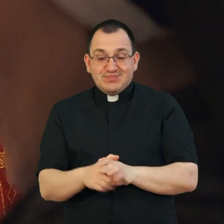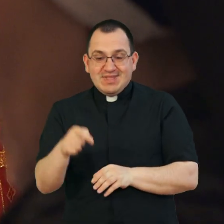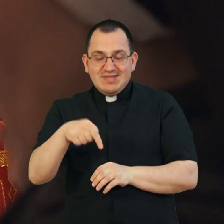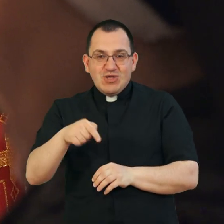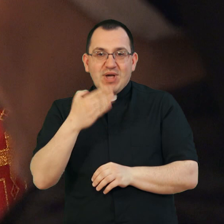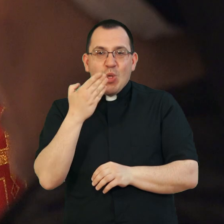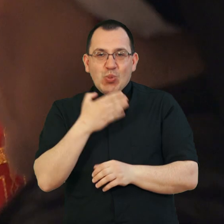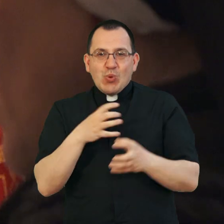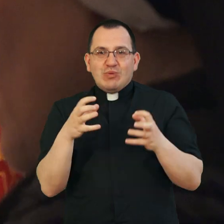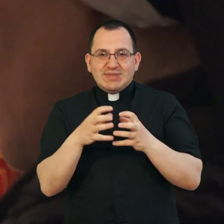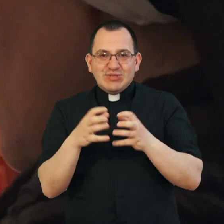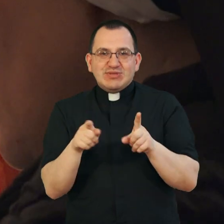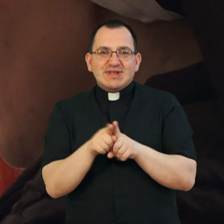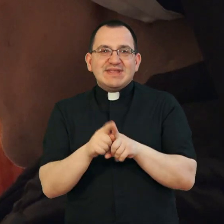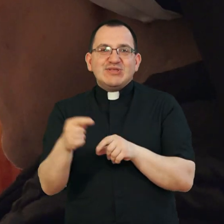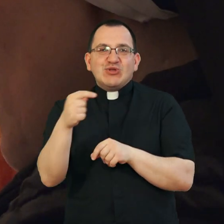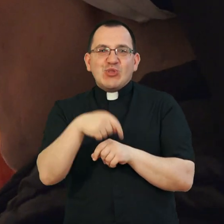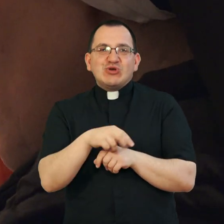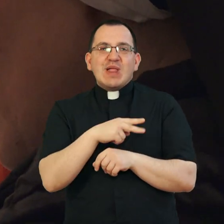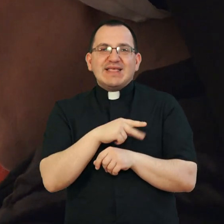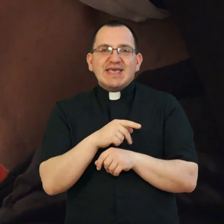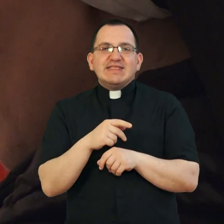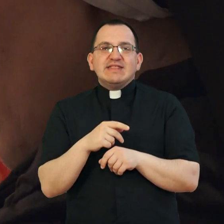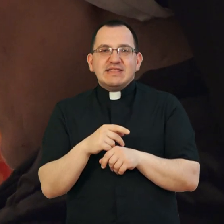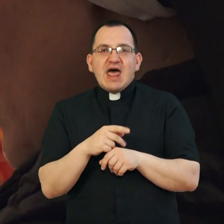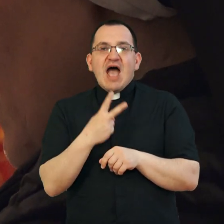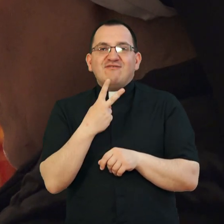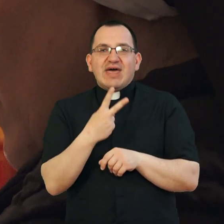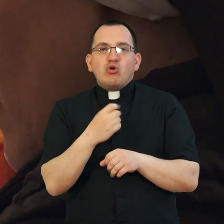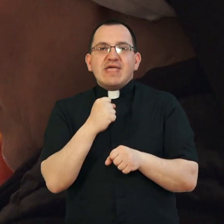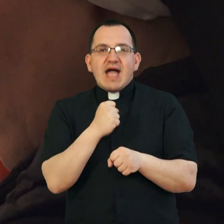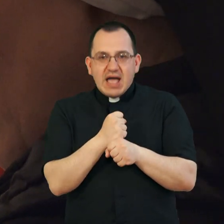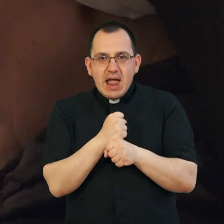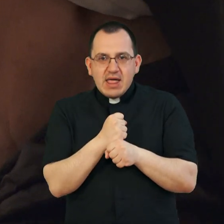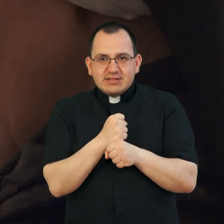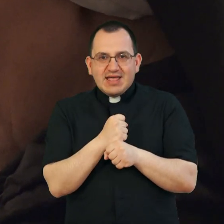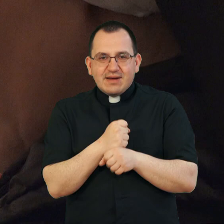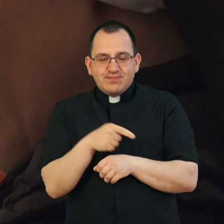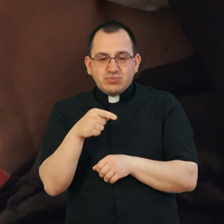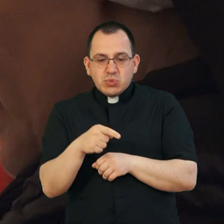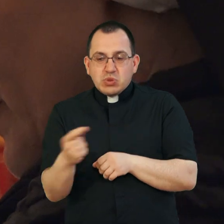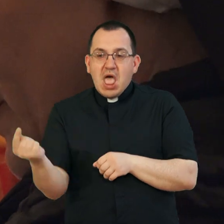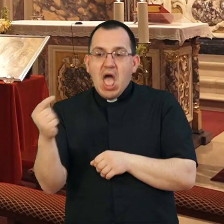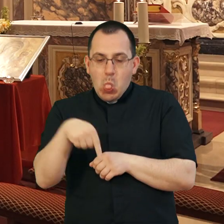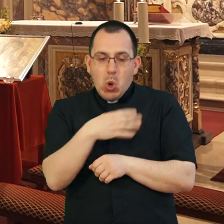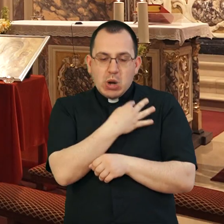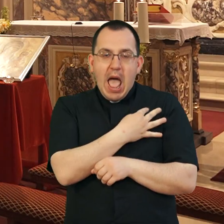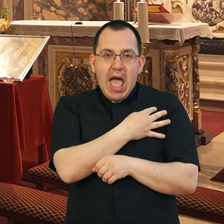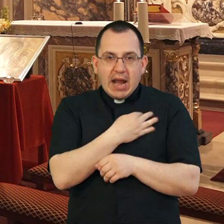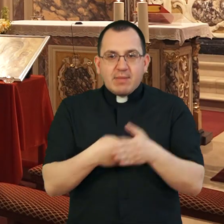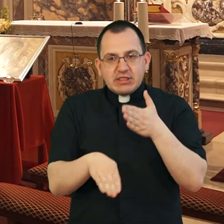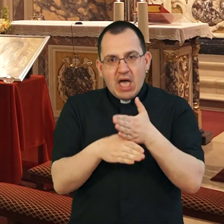duhovnom susretu bila je i Ukrajinka, sestra Bazilijanka Veronika Galatan, koja je u Hrvatskoj na usluzi